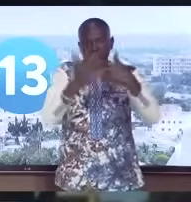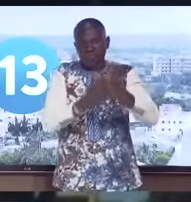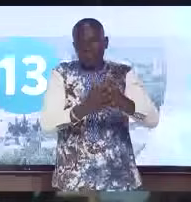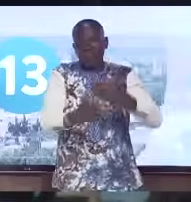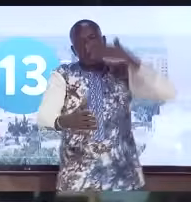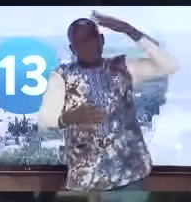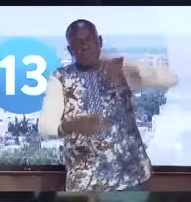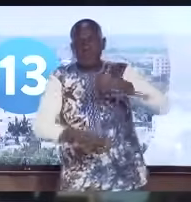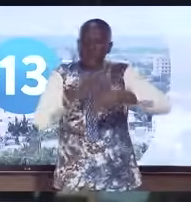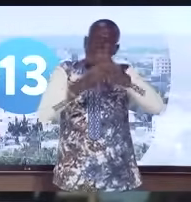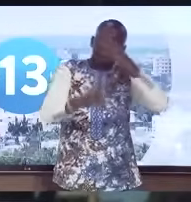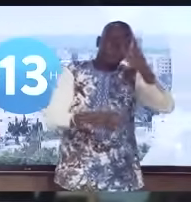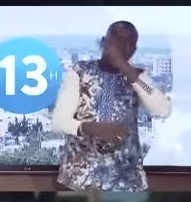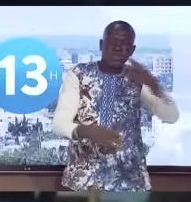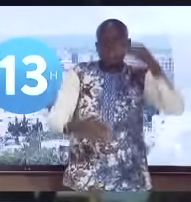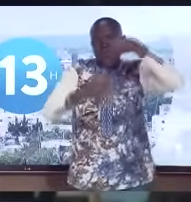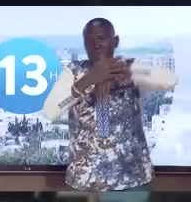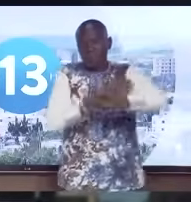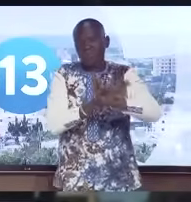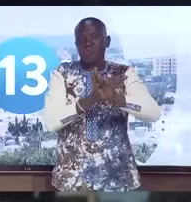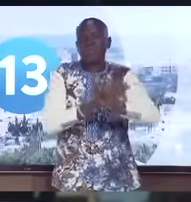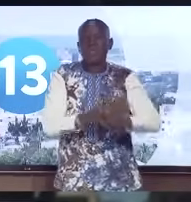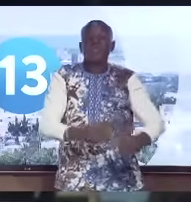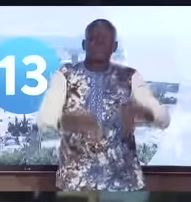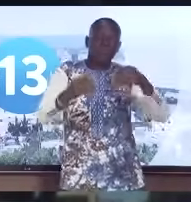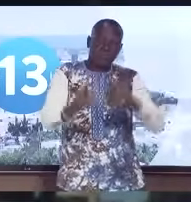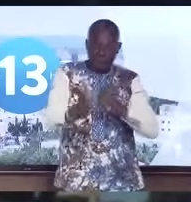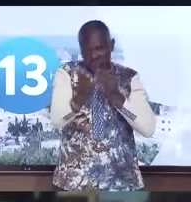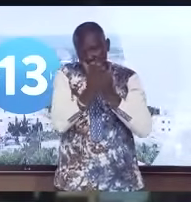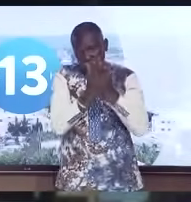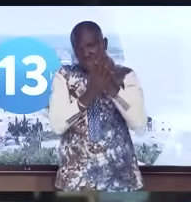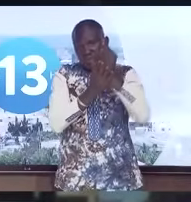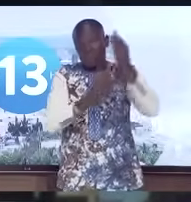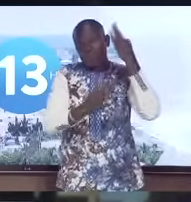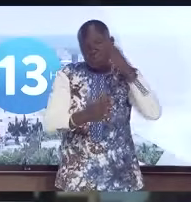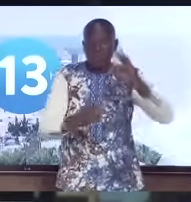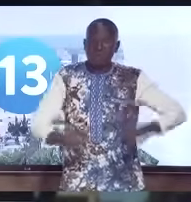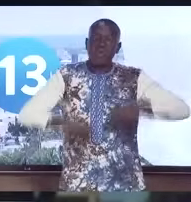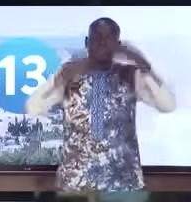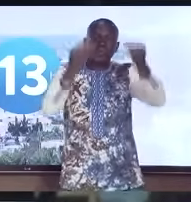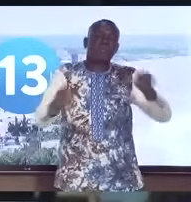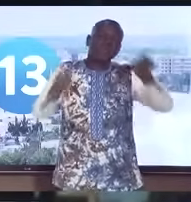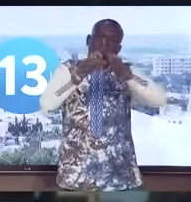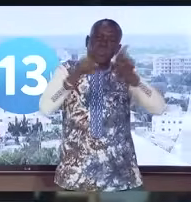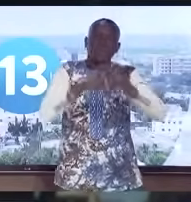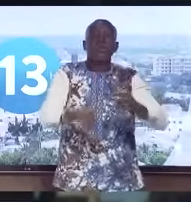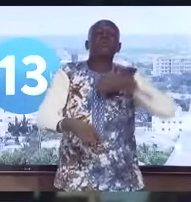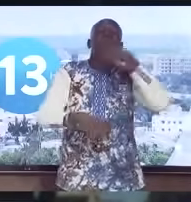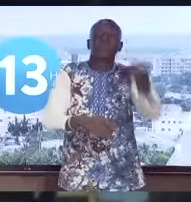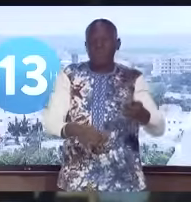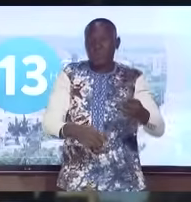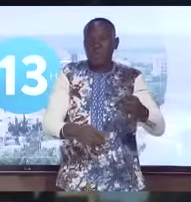à la nation burkinabè. Dans les rangs des repentis, la gent féminine donne aussi de la voix.